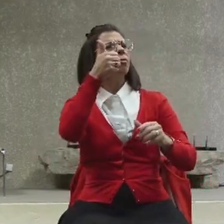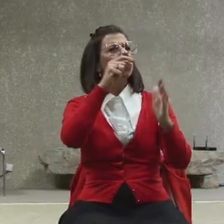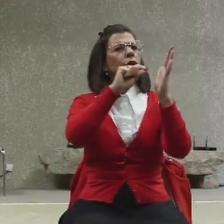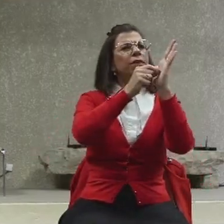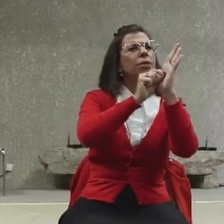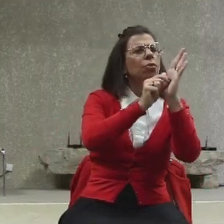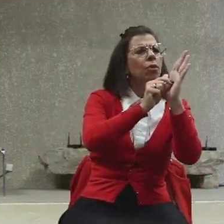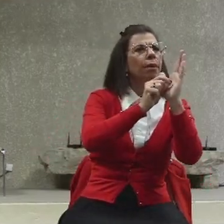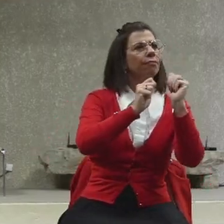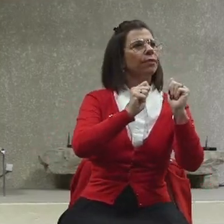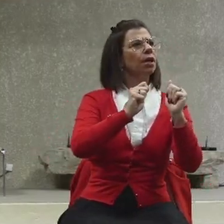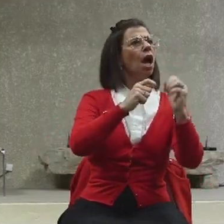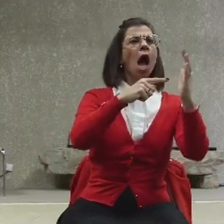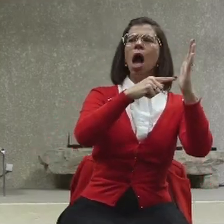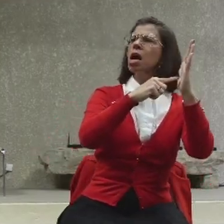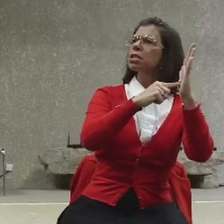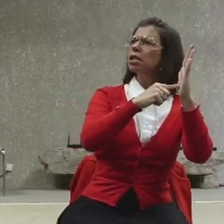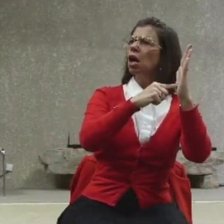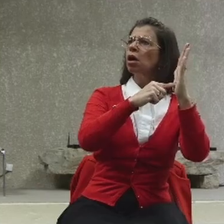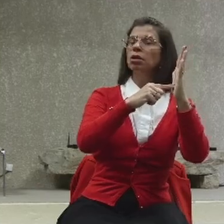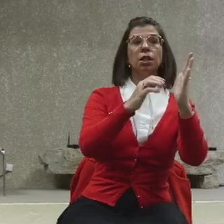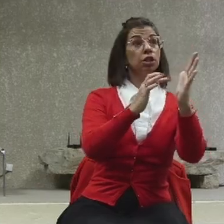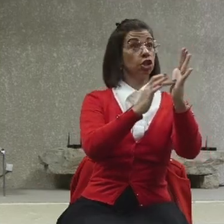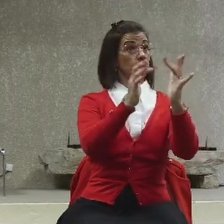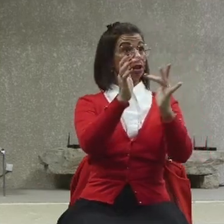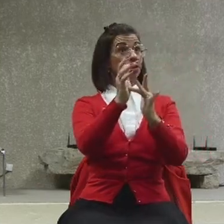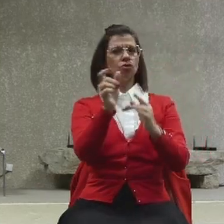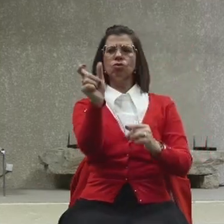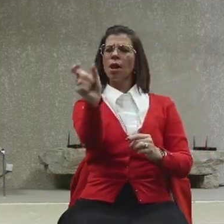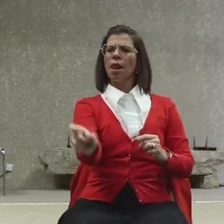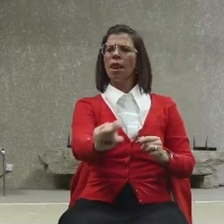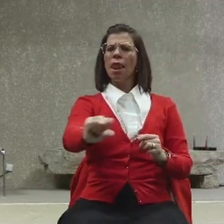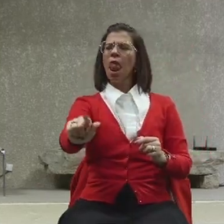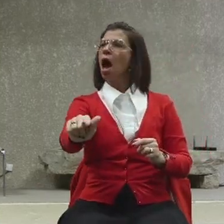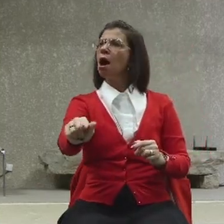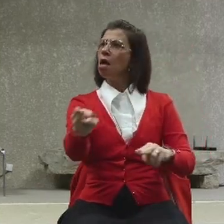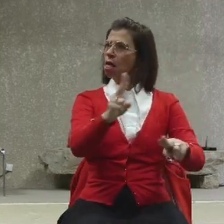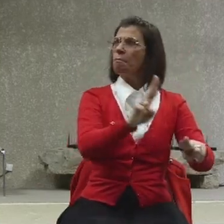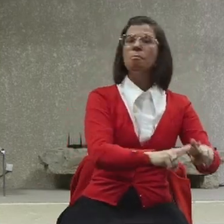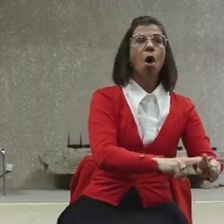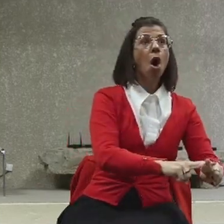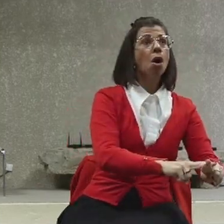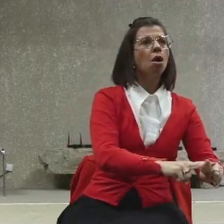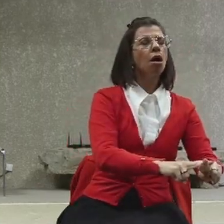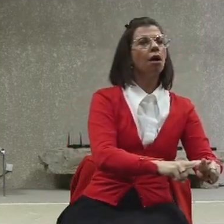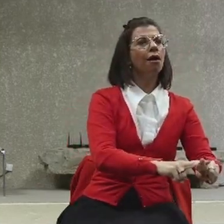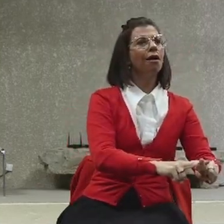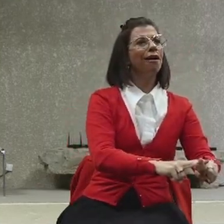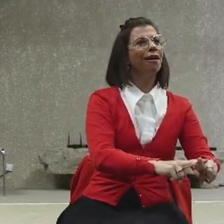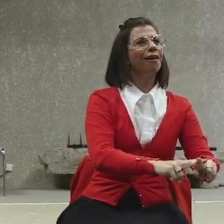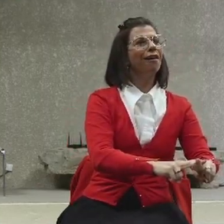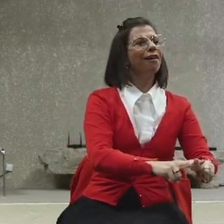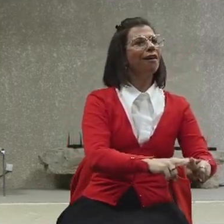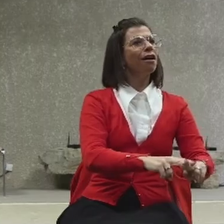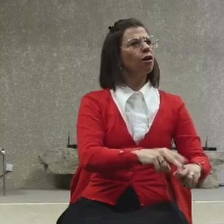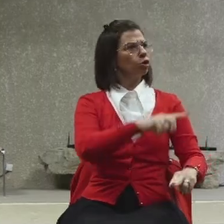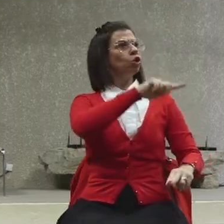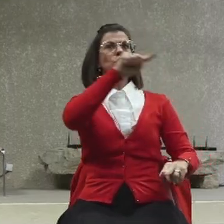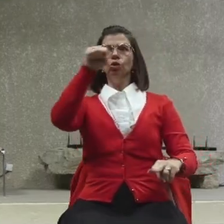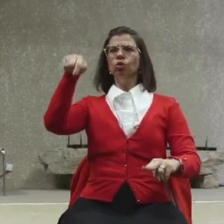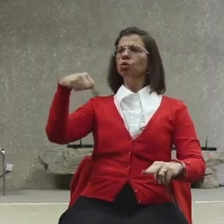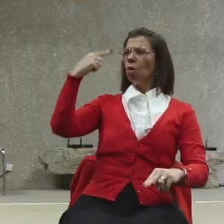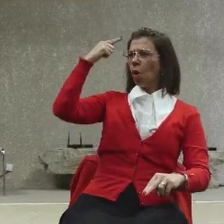ressuscité des morts par la gloire du Père, de même que nous aussi nous marchions en nouveauté de vie. » Encore dans Galates 2,20,